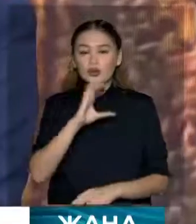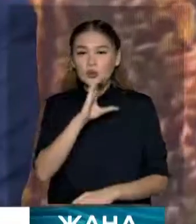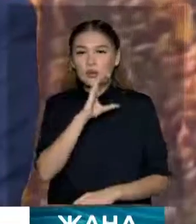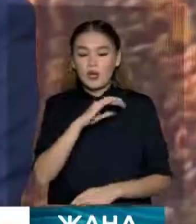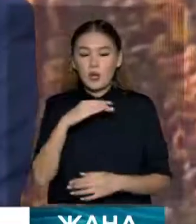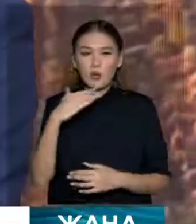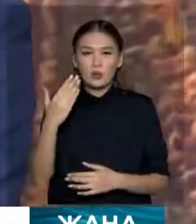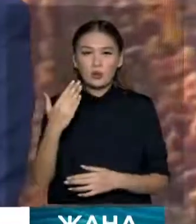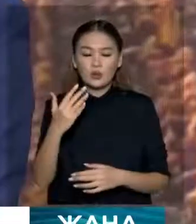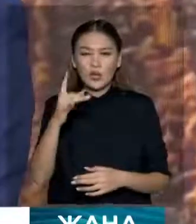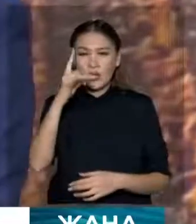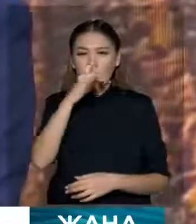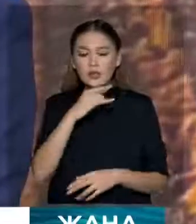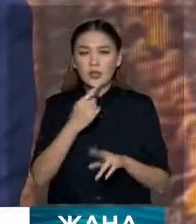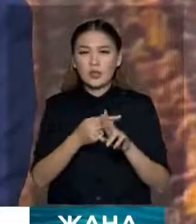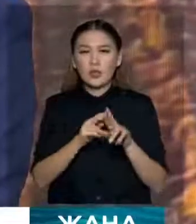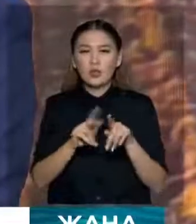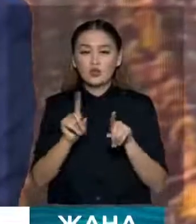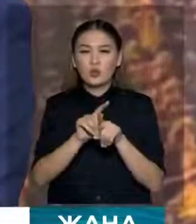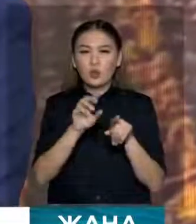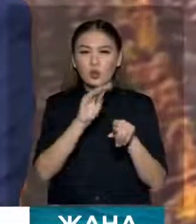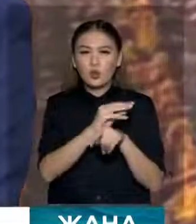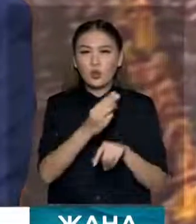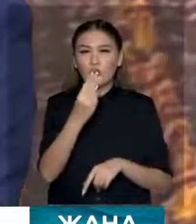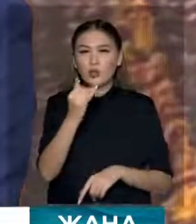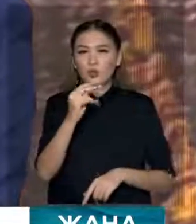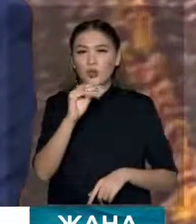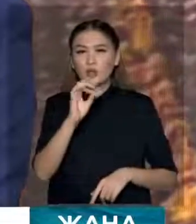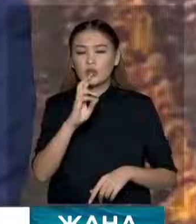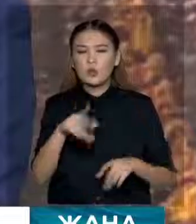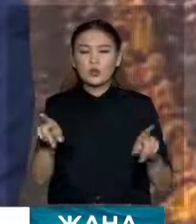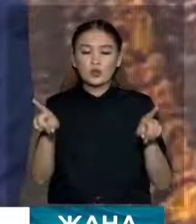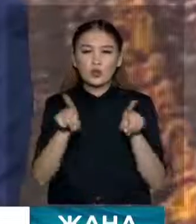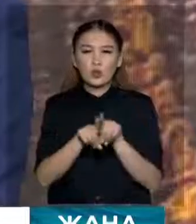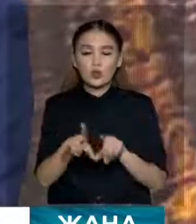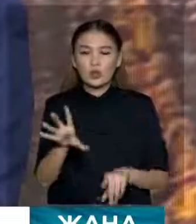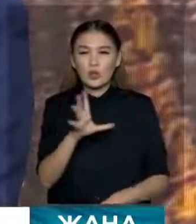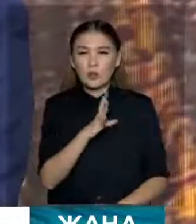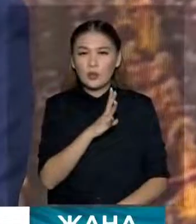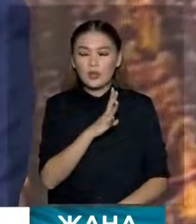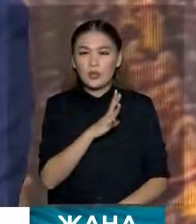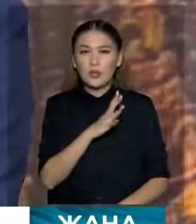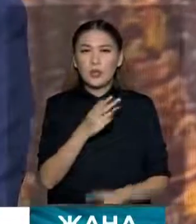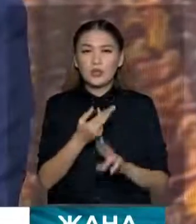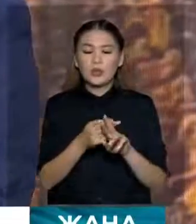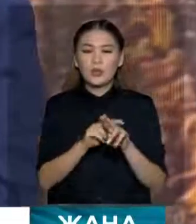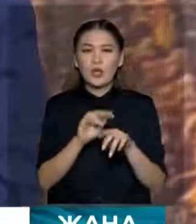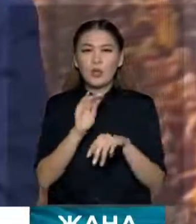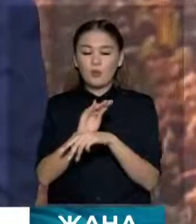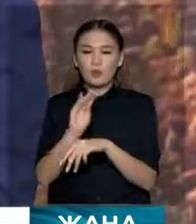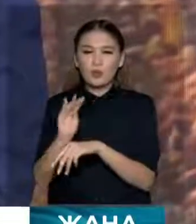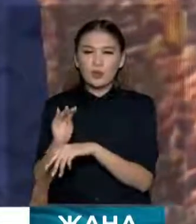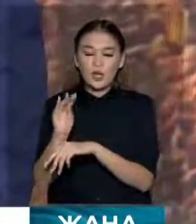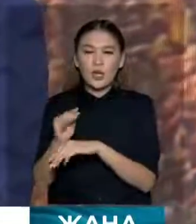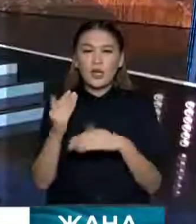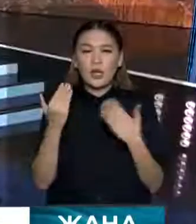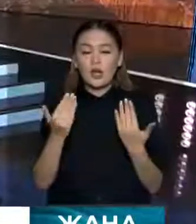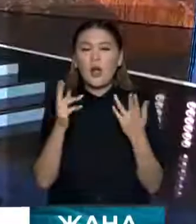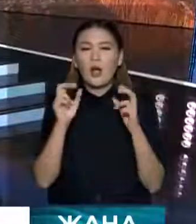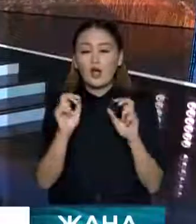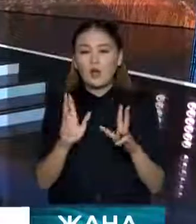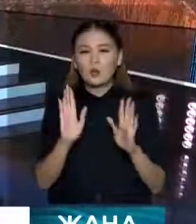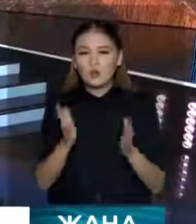Содан кейін мына Шучиде Шортандтағы орман шаруашылығы қосылды. Сөйтіп қазір қалай істейміз